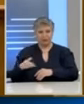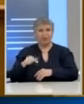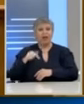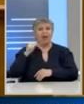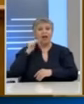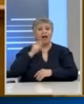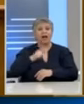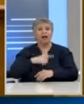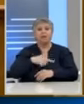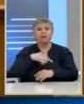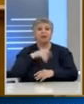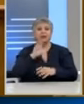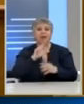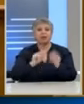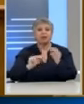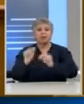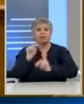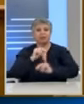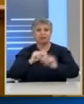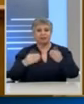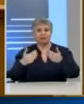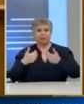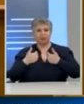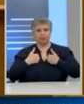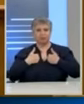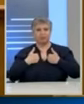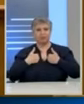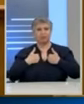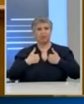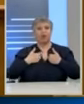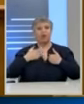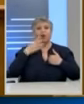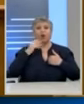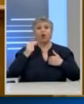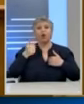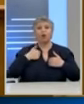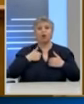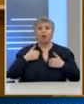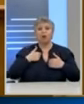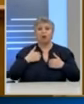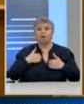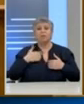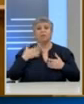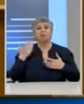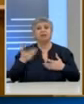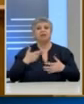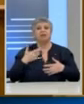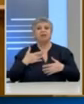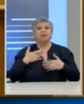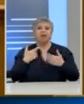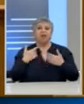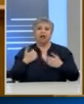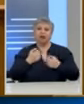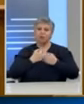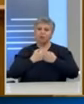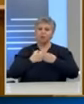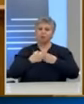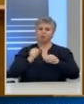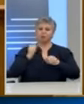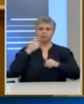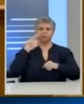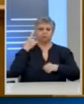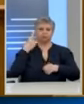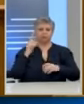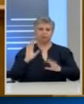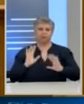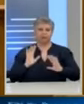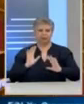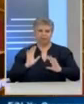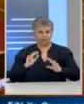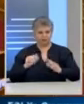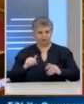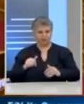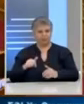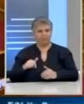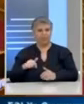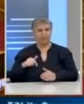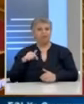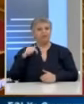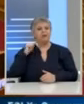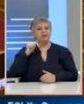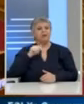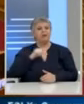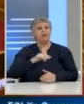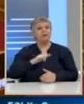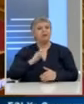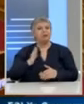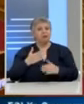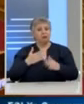είναι εκφραστής μιας εθνολαϊκιστικής αντίληψης. Παρακαλώ. Εμείς λοιπόν... Πρώτον, εσείς μη λέτε αυτή